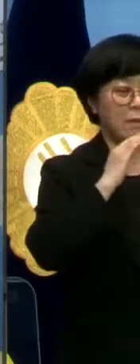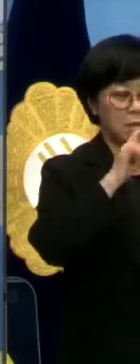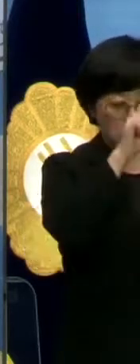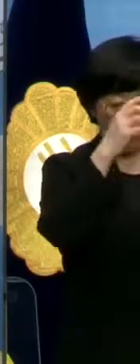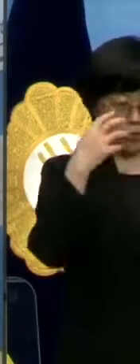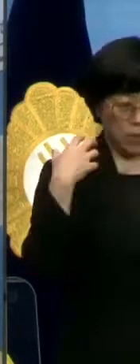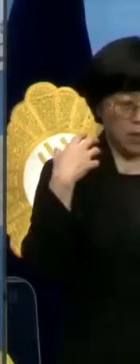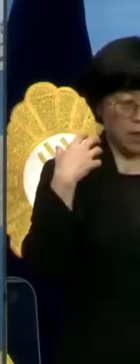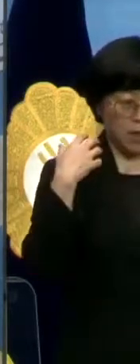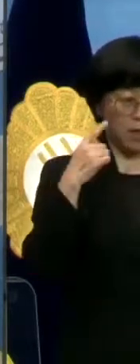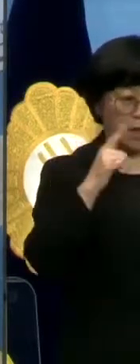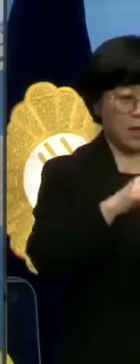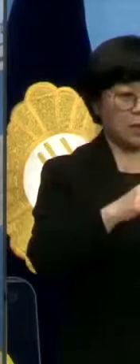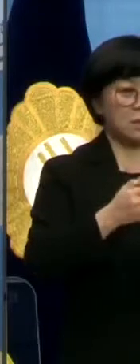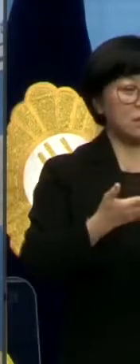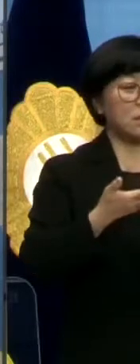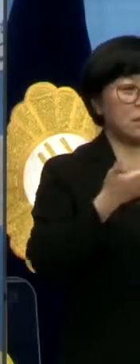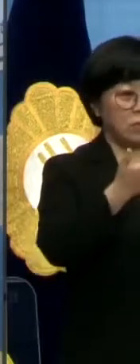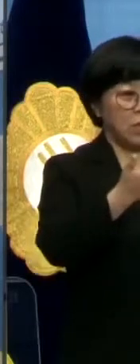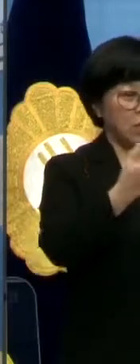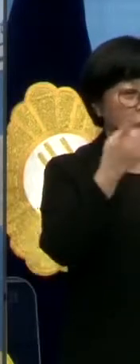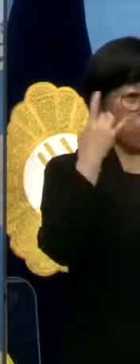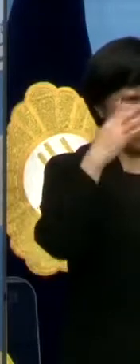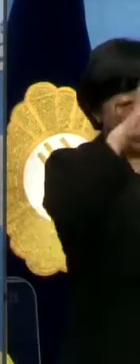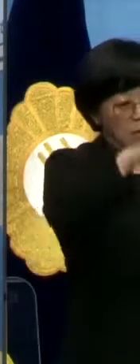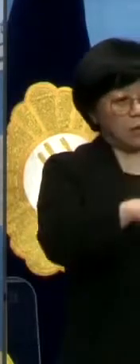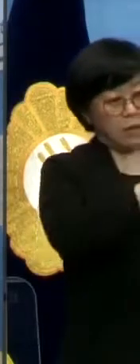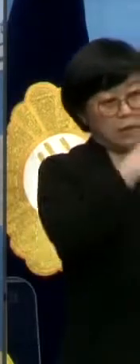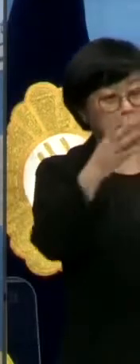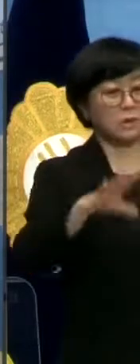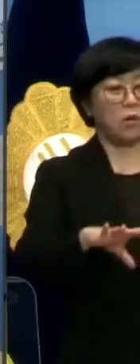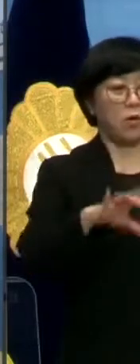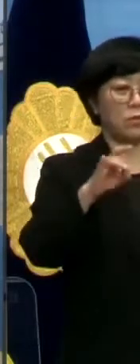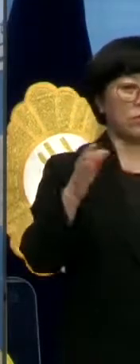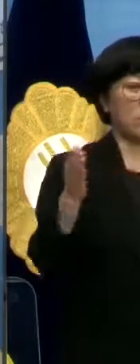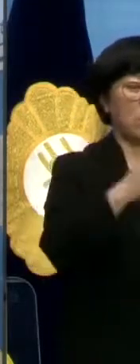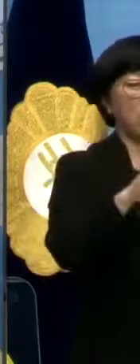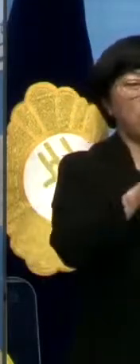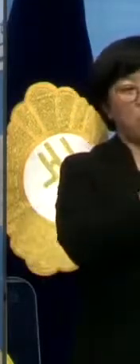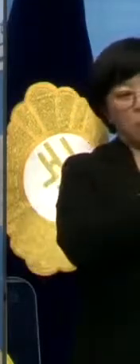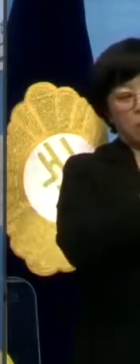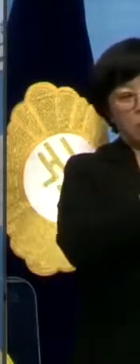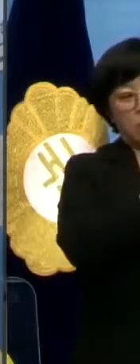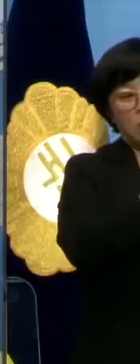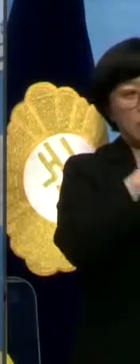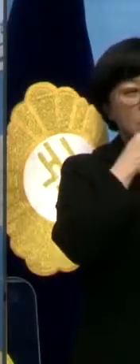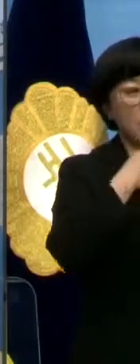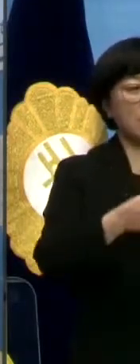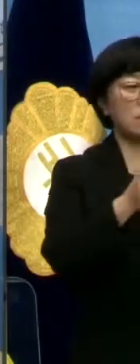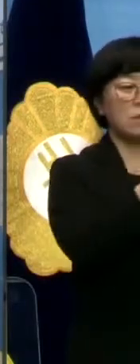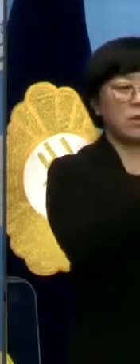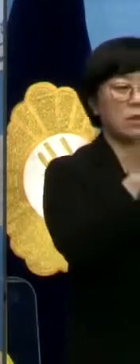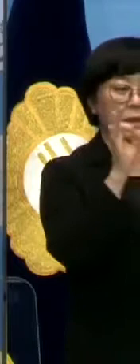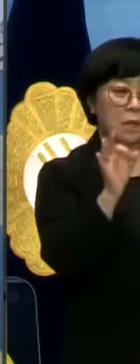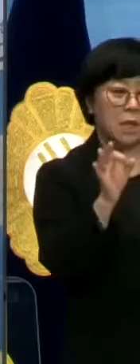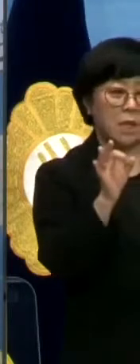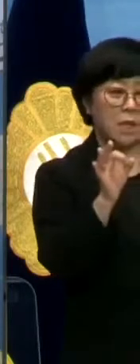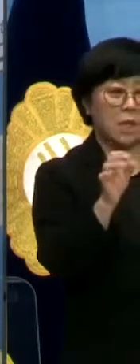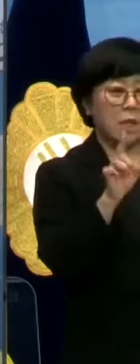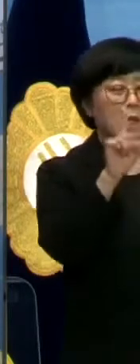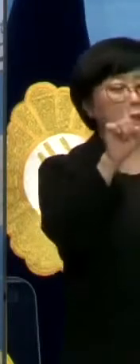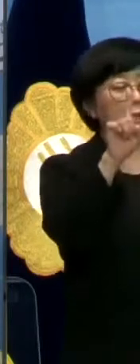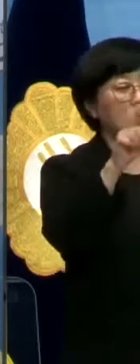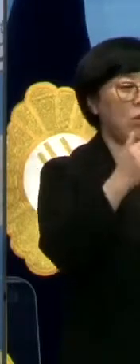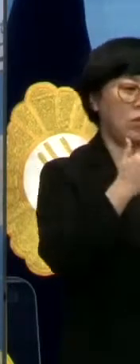정부가 제출한 원안에는 당초 코로나 피해 지원 예산은 단